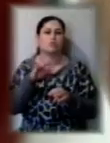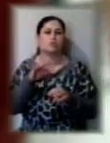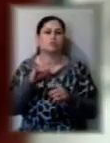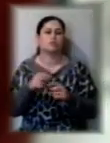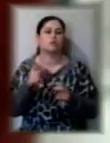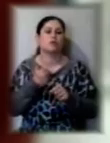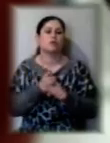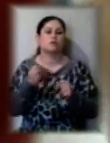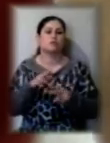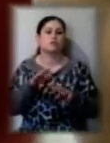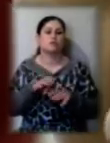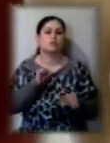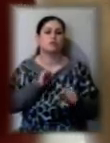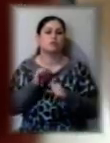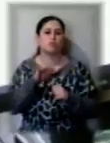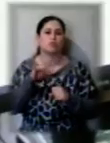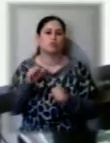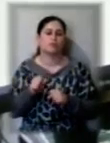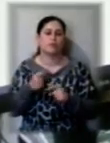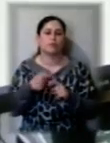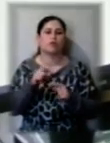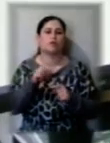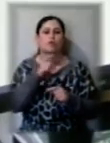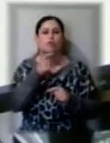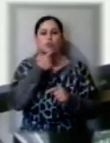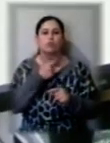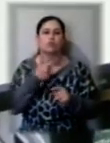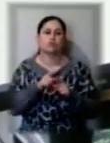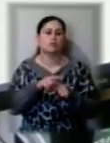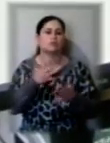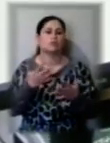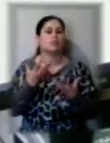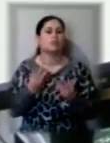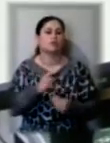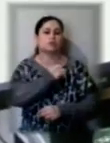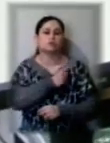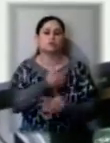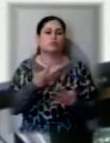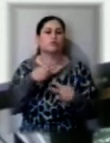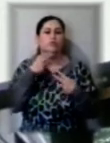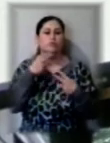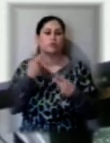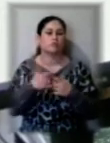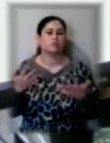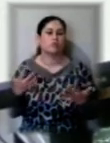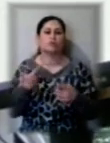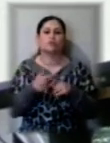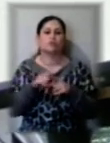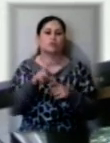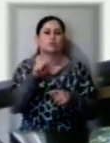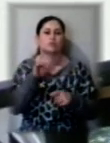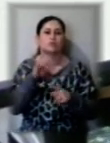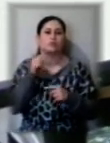міського управління культури. Культура – це, надо казати, м'яка сила, яка може дійсно привертати взагалі увагу і забезпечувати економічний розвиток